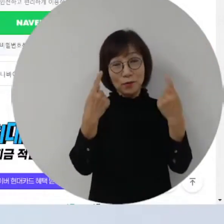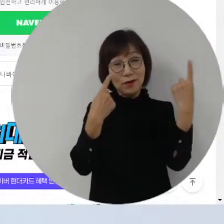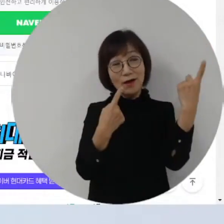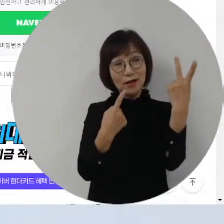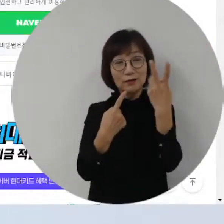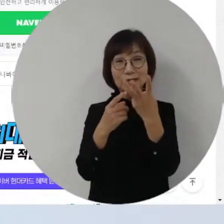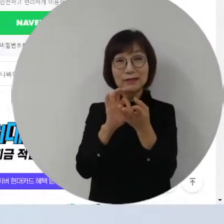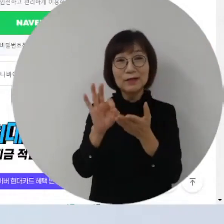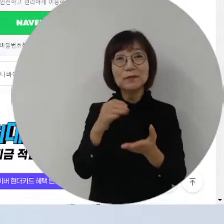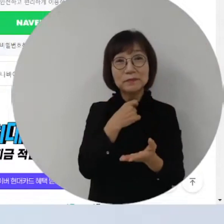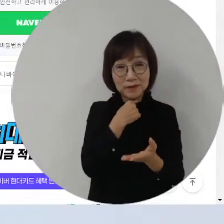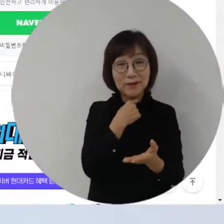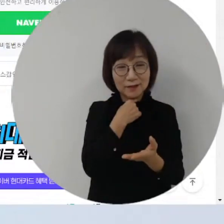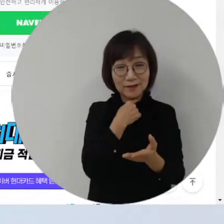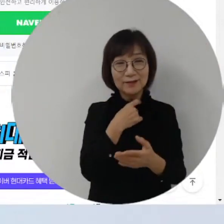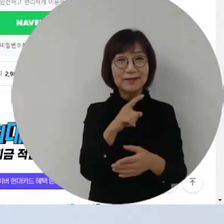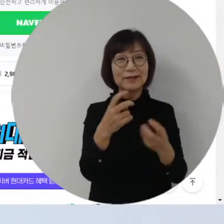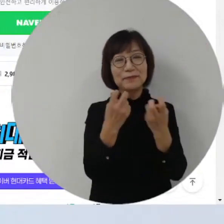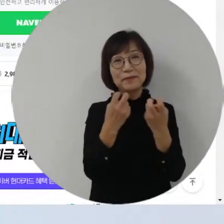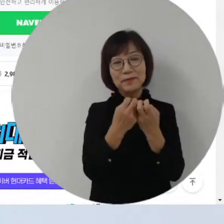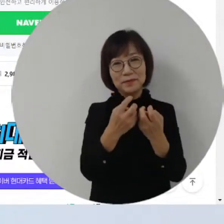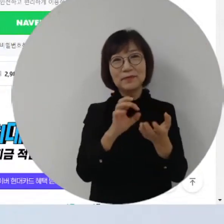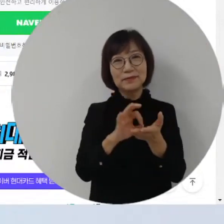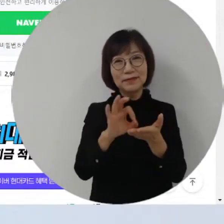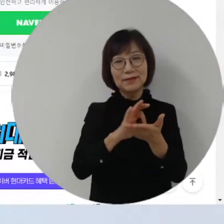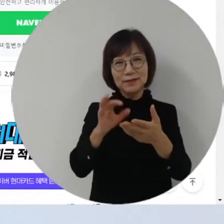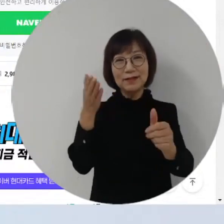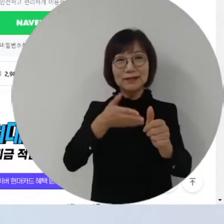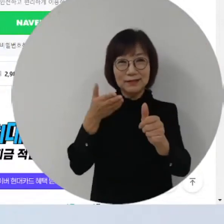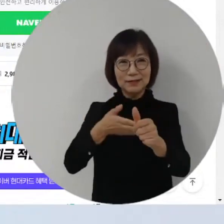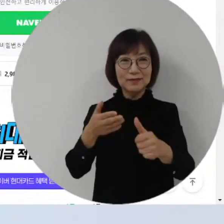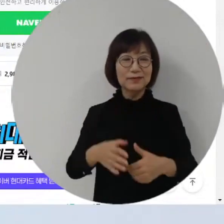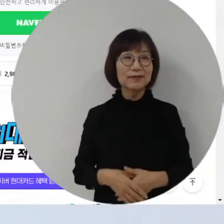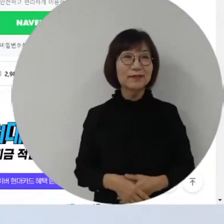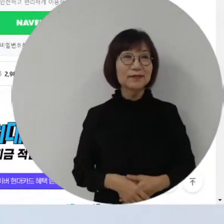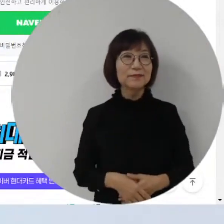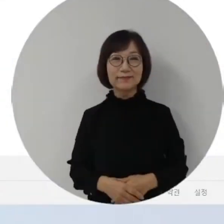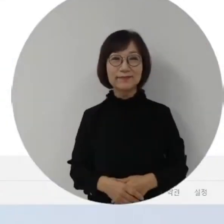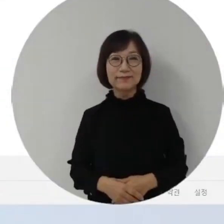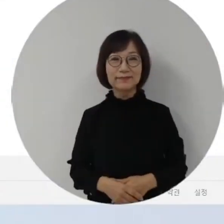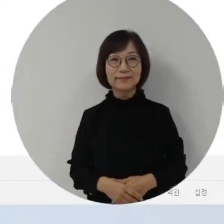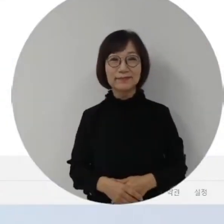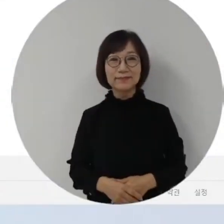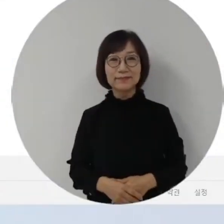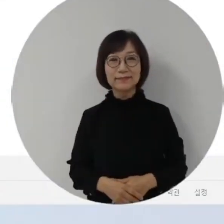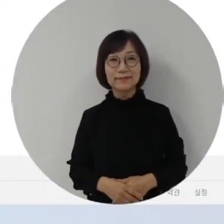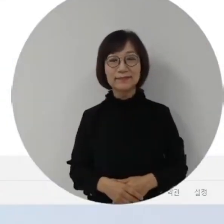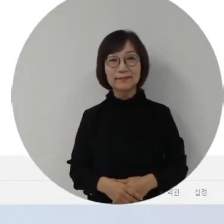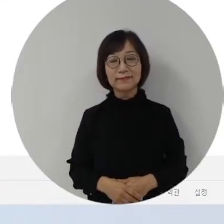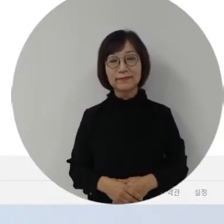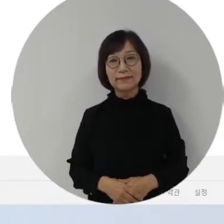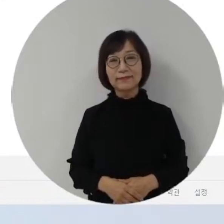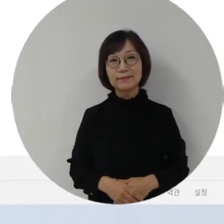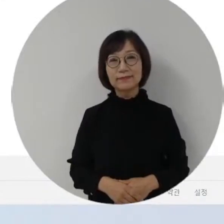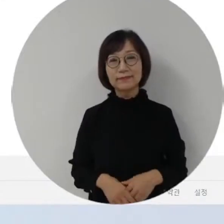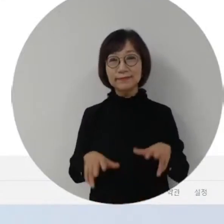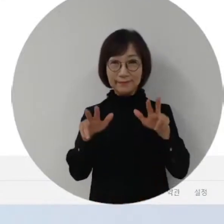우리 쉬는 시간이 다가왔습니다. 10분 쉬었다 돌아와서 다음 순서 진행하도록 할게요. 이번에는요.